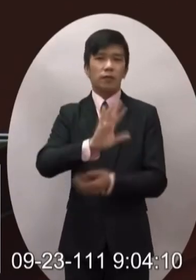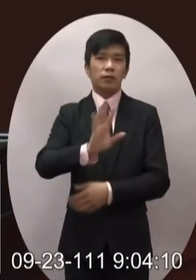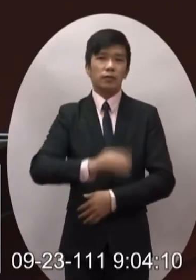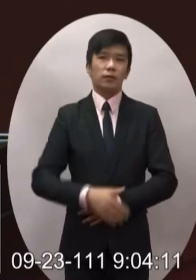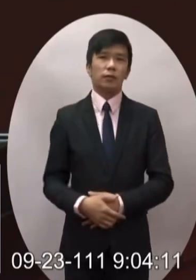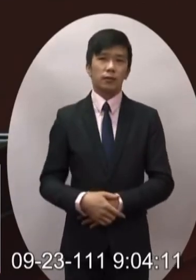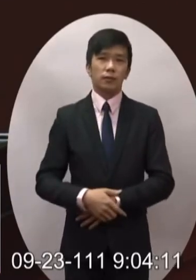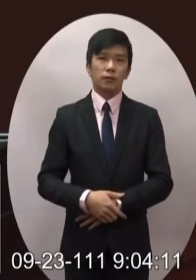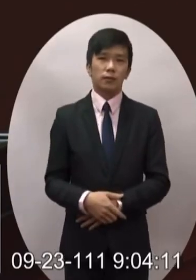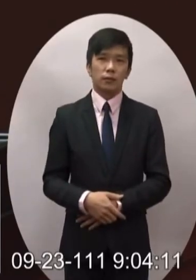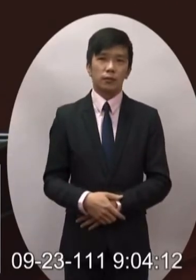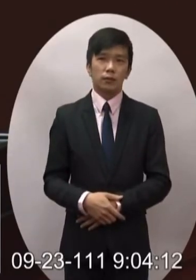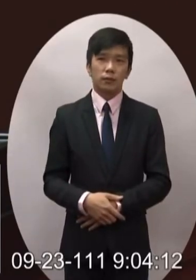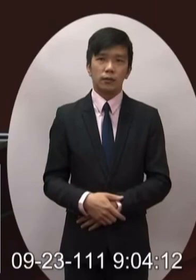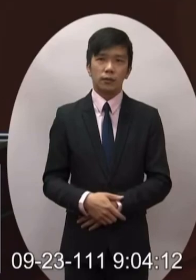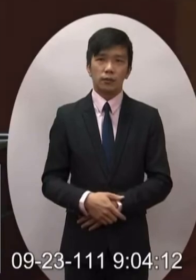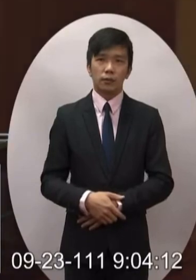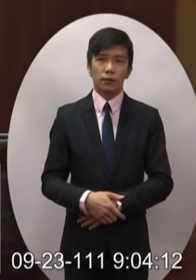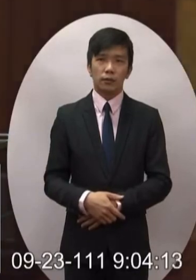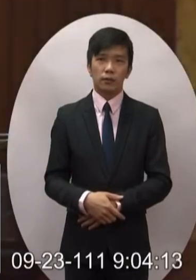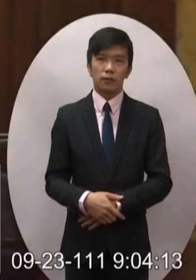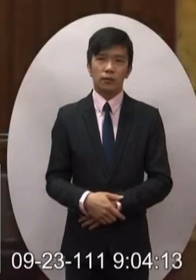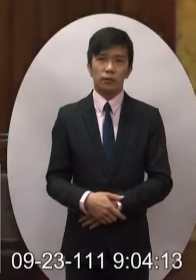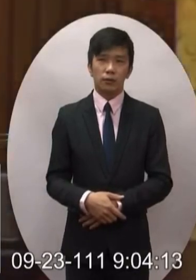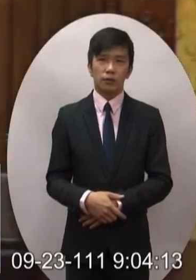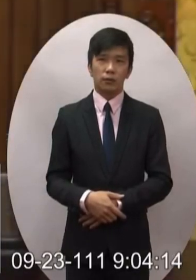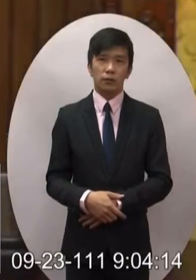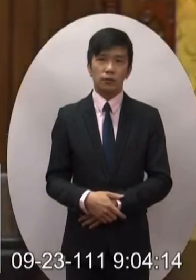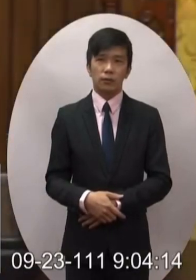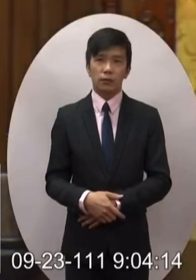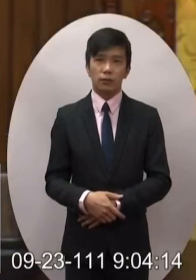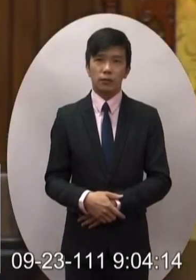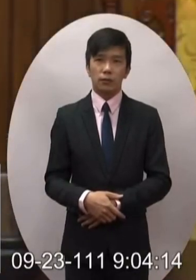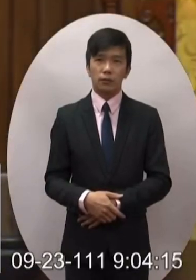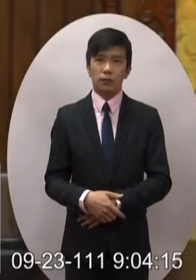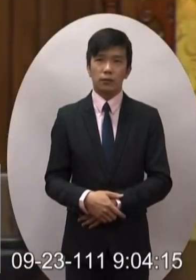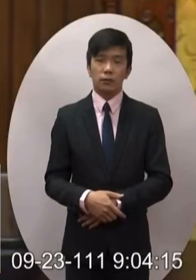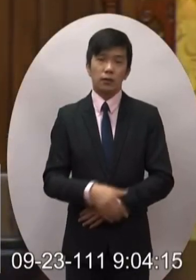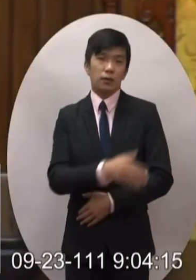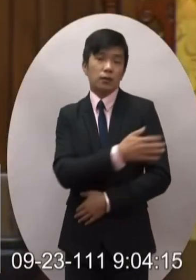谢谢陈委员。